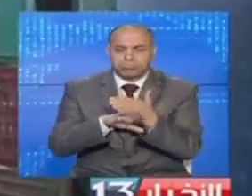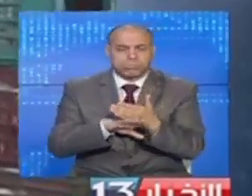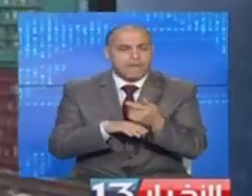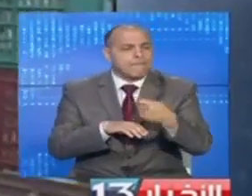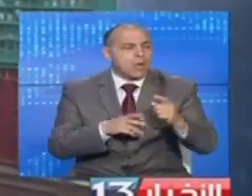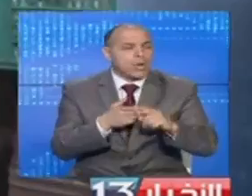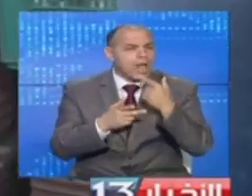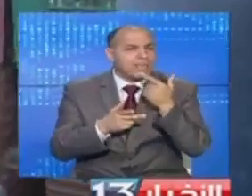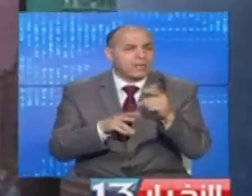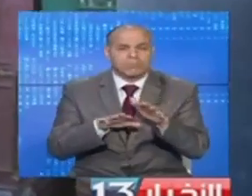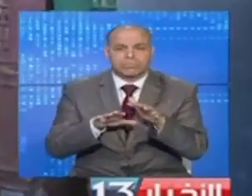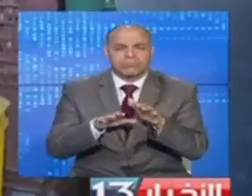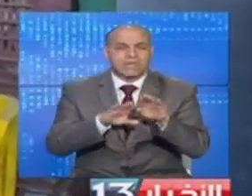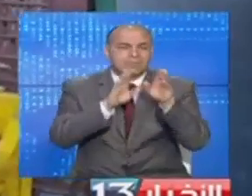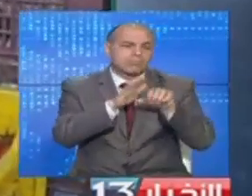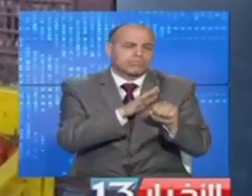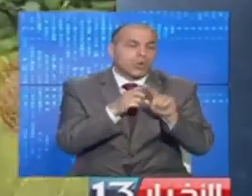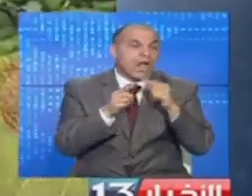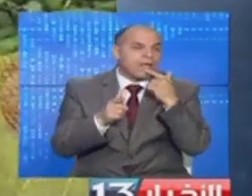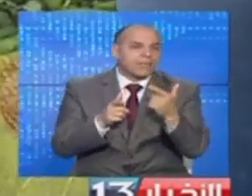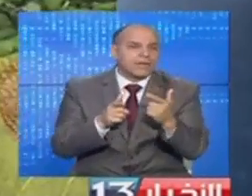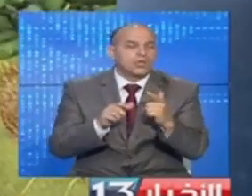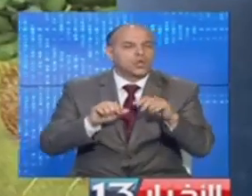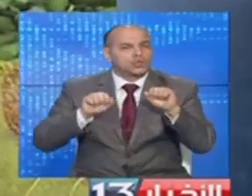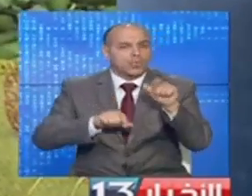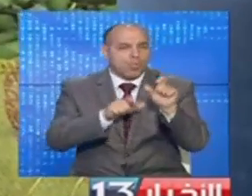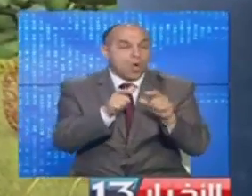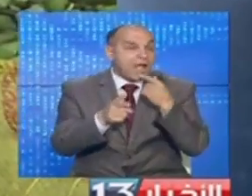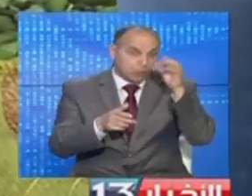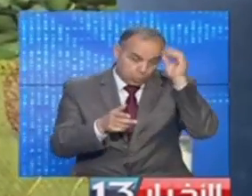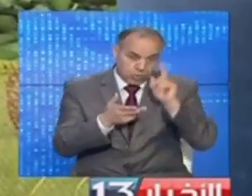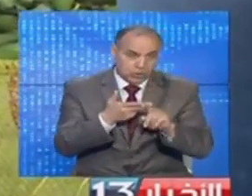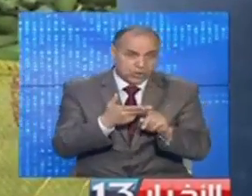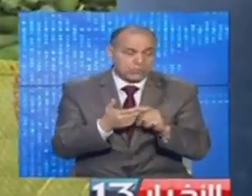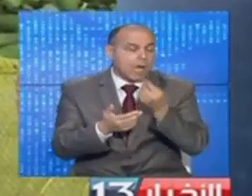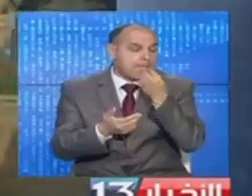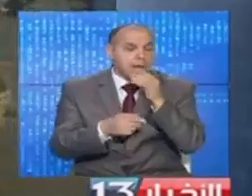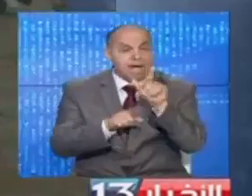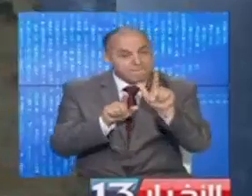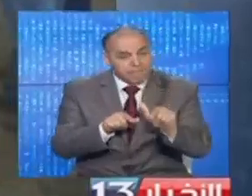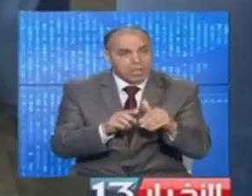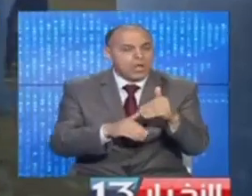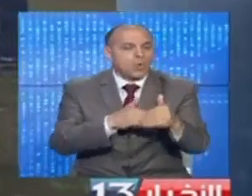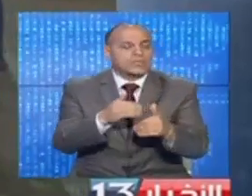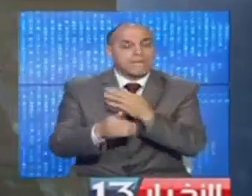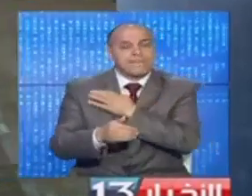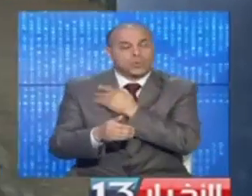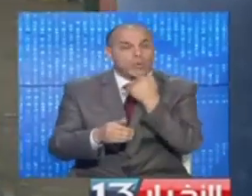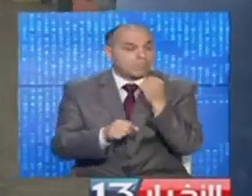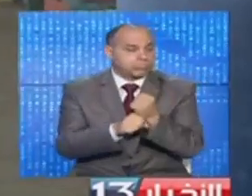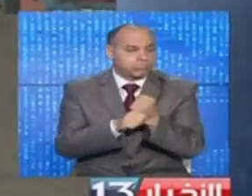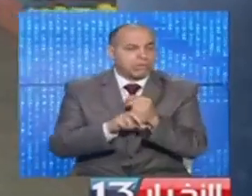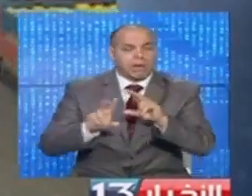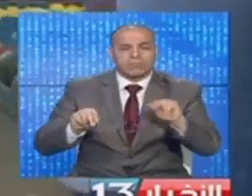وتصنيع لم توقف إجراءات الحجر الصحي دواليبها من أجل تمكين المواطن التونسي من أمنه الغذائي، سيواصل وفقا للمسؤولين العمل